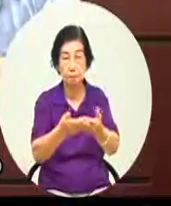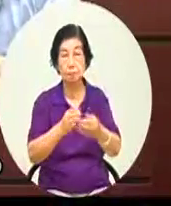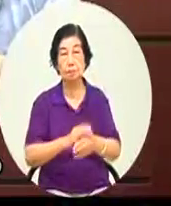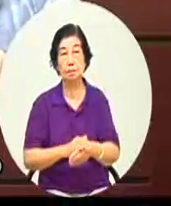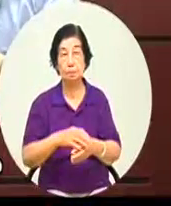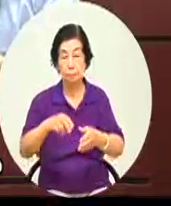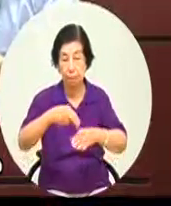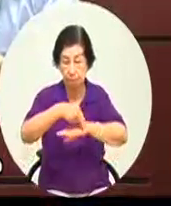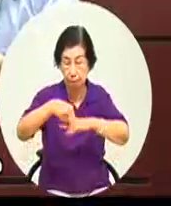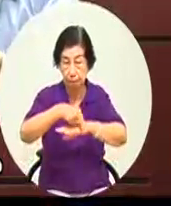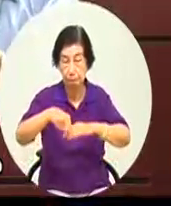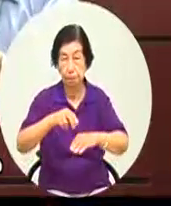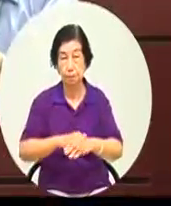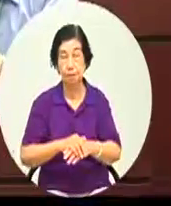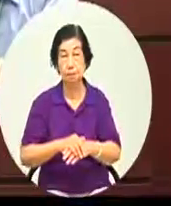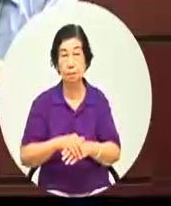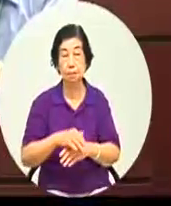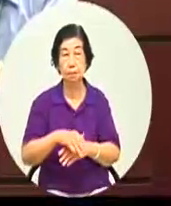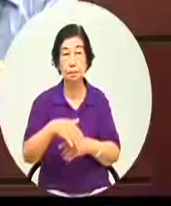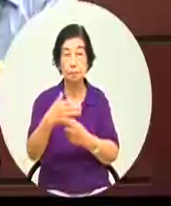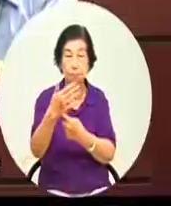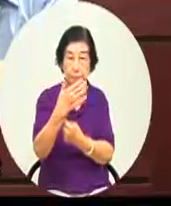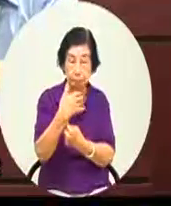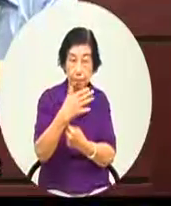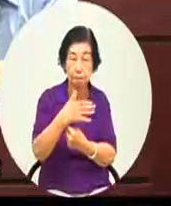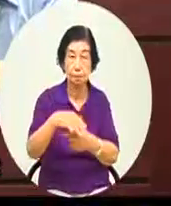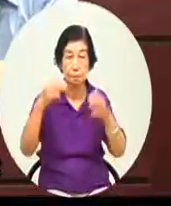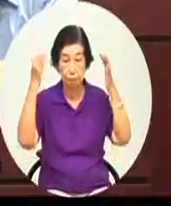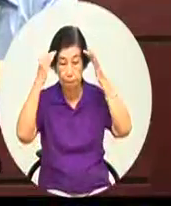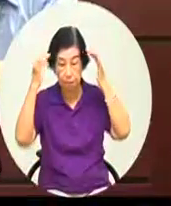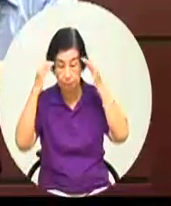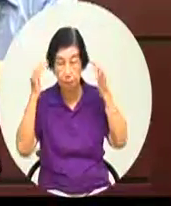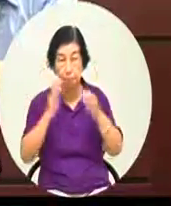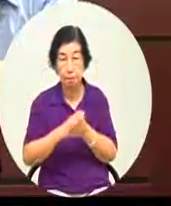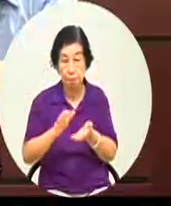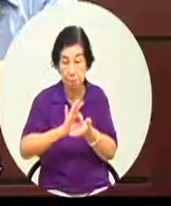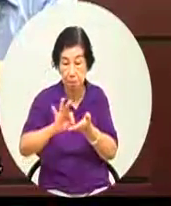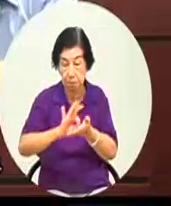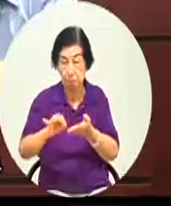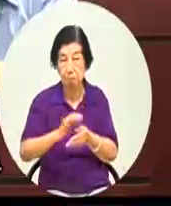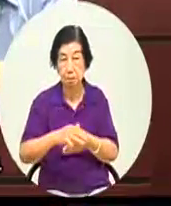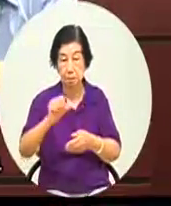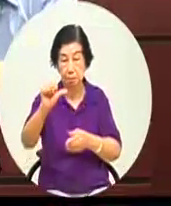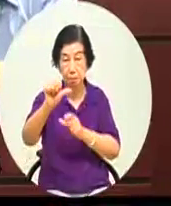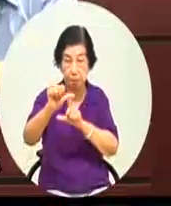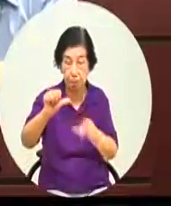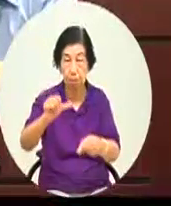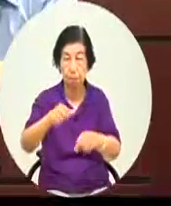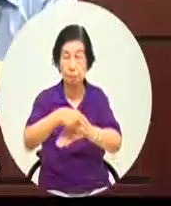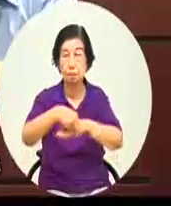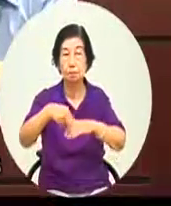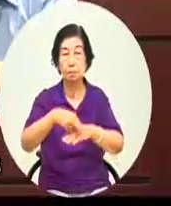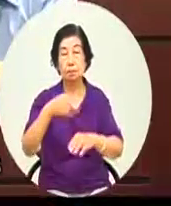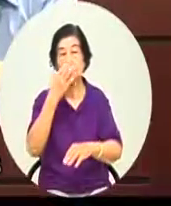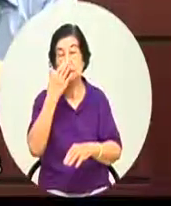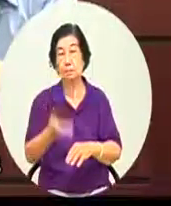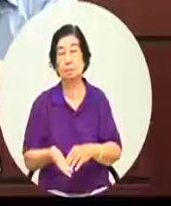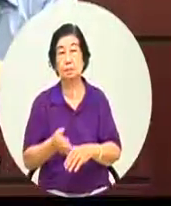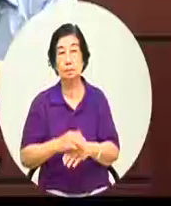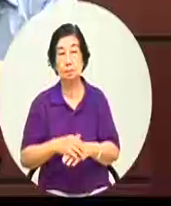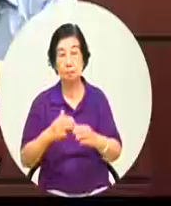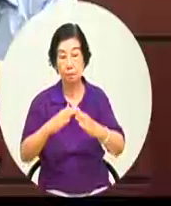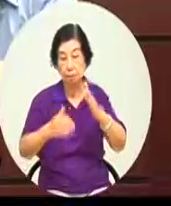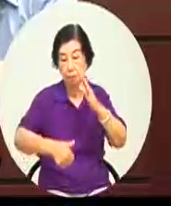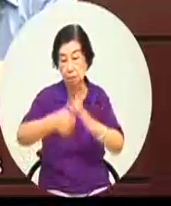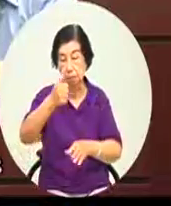中央政府缩减了哈，所以变成在五月的时候他没有同意我们这个计划。不过市长也指示哈，这个是